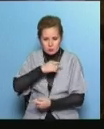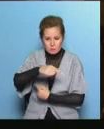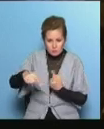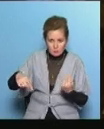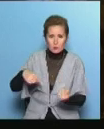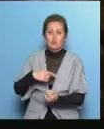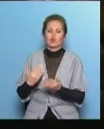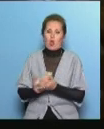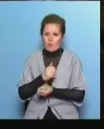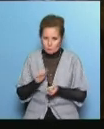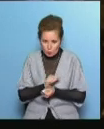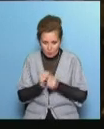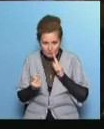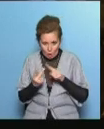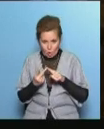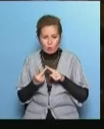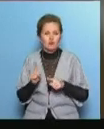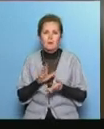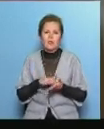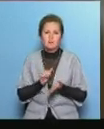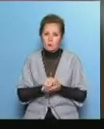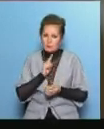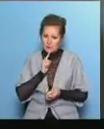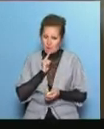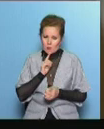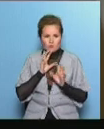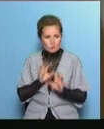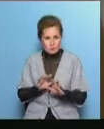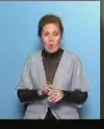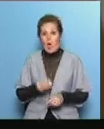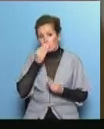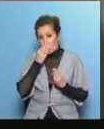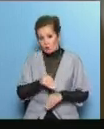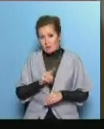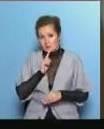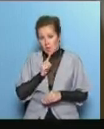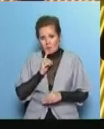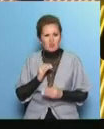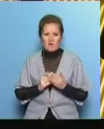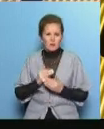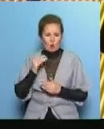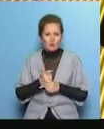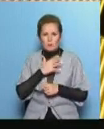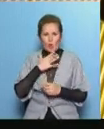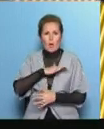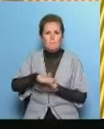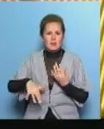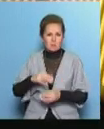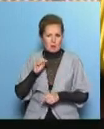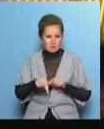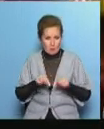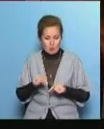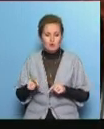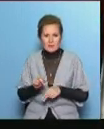повторно просушивать, чтобы не испортить семена. В итоге качество семян невысокое, слишком много примесей. Исправить эту проблему поможет